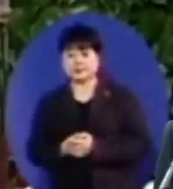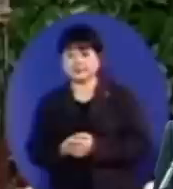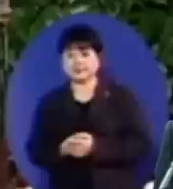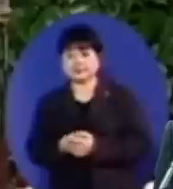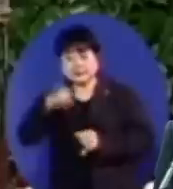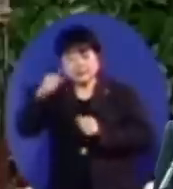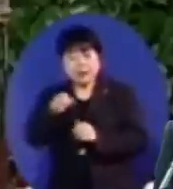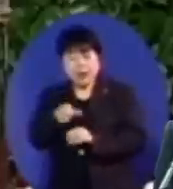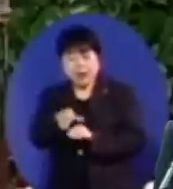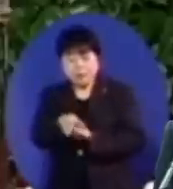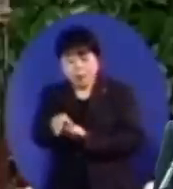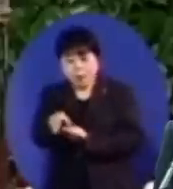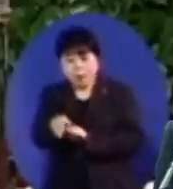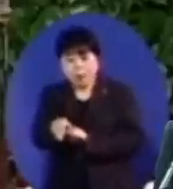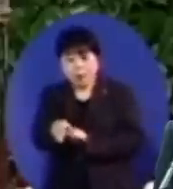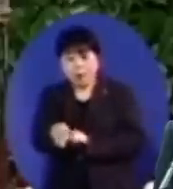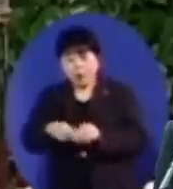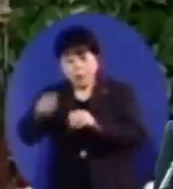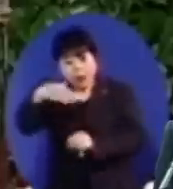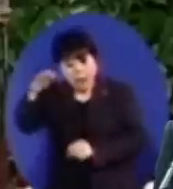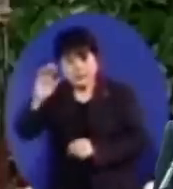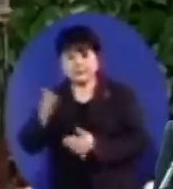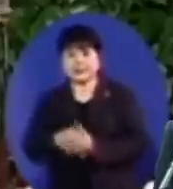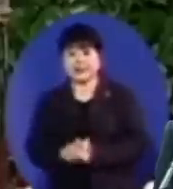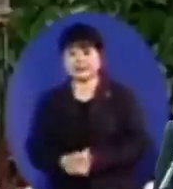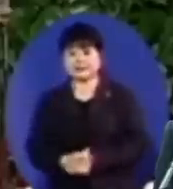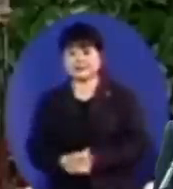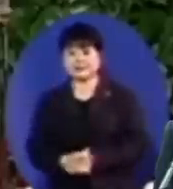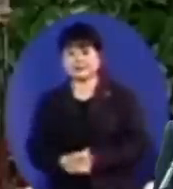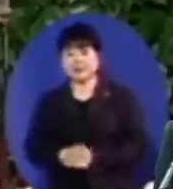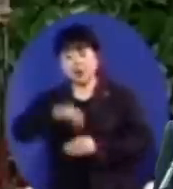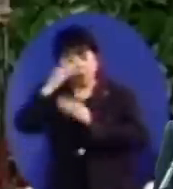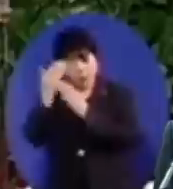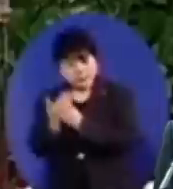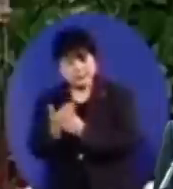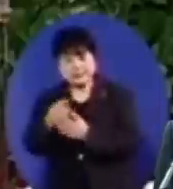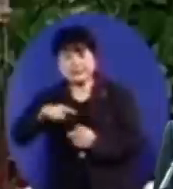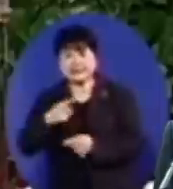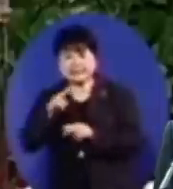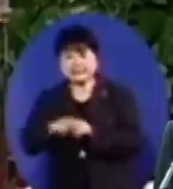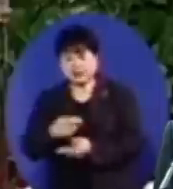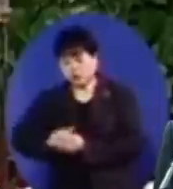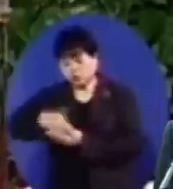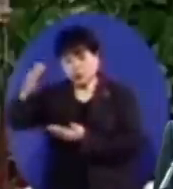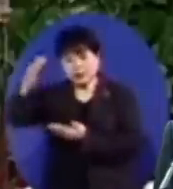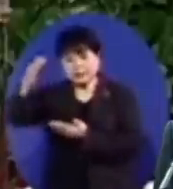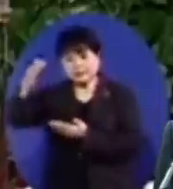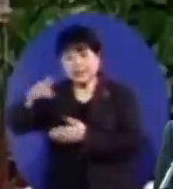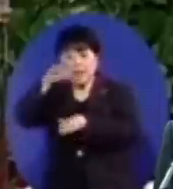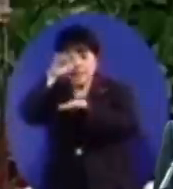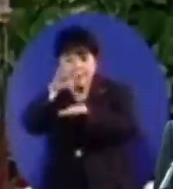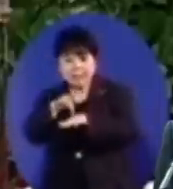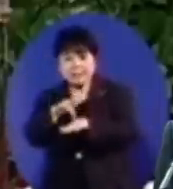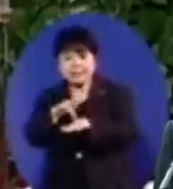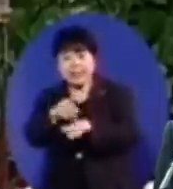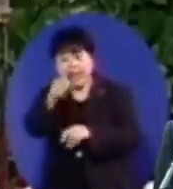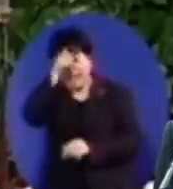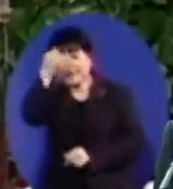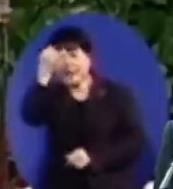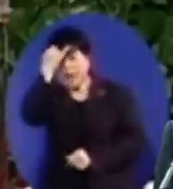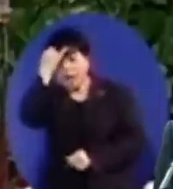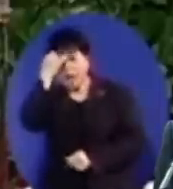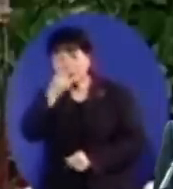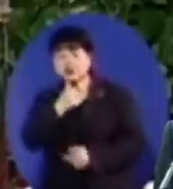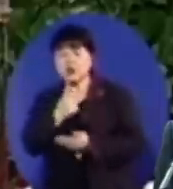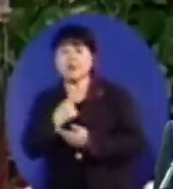신발조차 벗어버리고 맨발 보고 도망친 것과 같습니다. 완전히 자기 자리에서 쫓겨났습니다. 마귀는 아담과 하와가